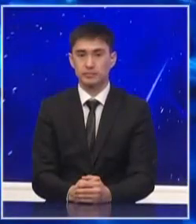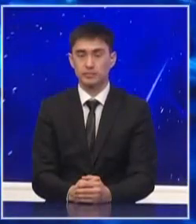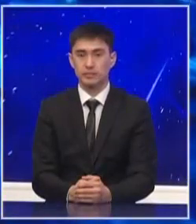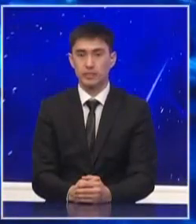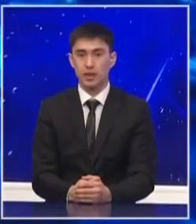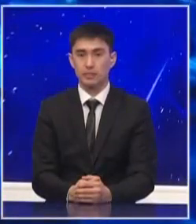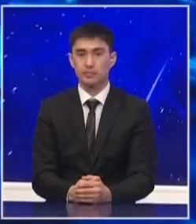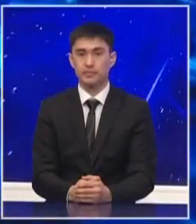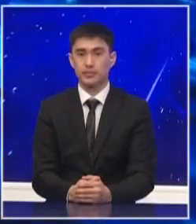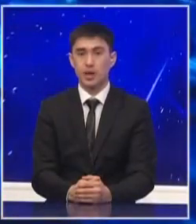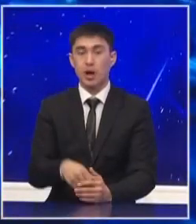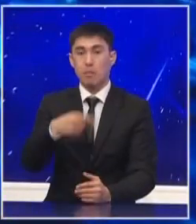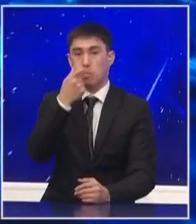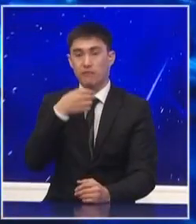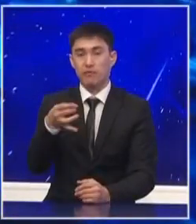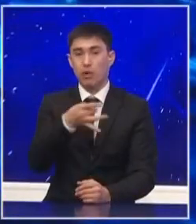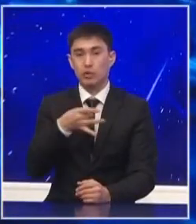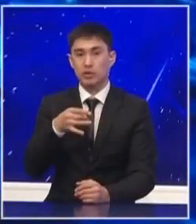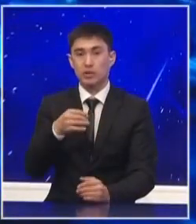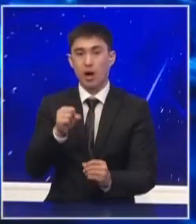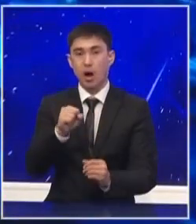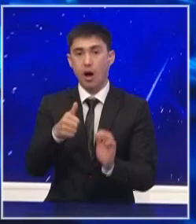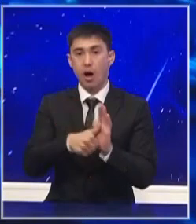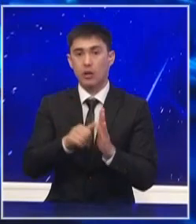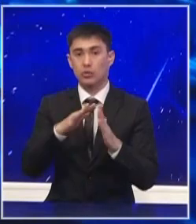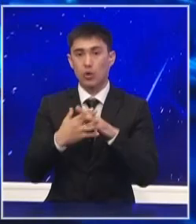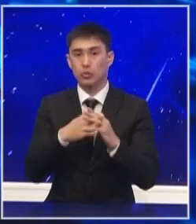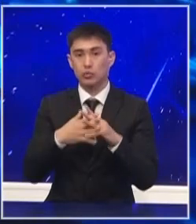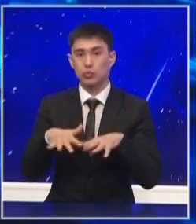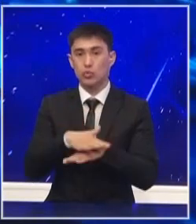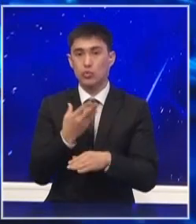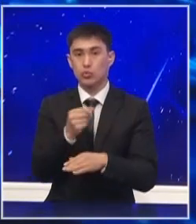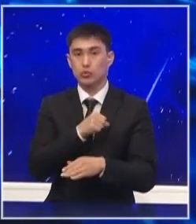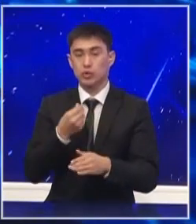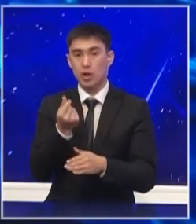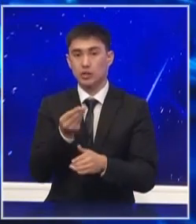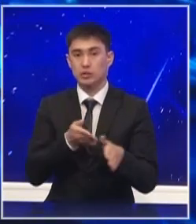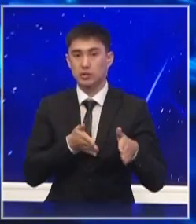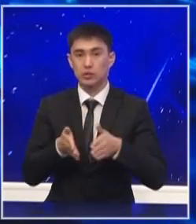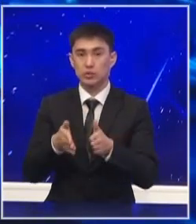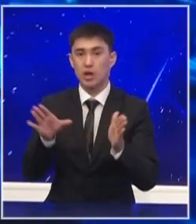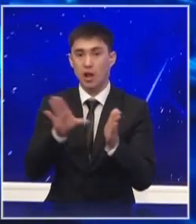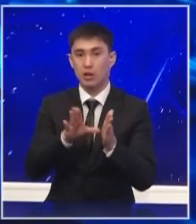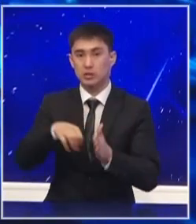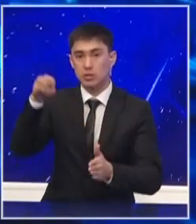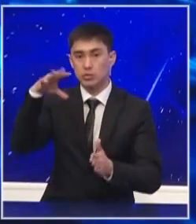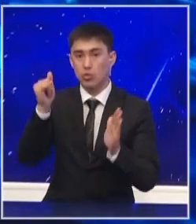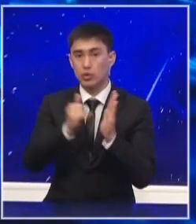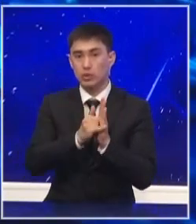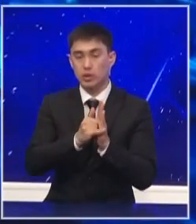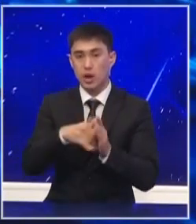6 ауыз бірлікті. Панфилов ауданындағы 6 ауылының тұрғындары өз қаражаттарына ауыл көшелеріне электр шам жарықтарын